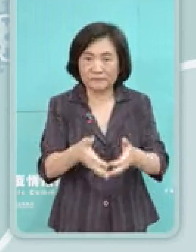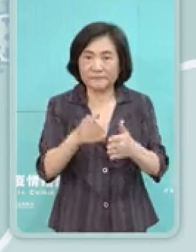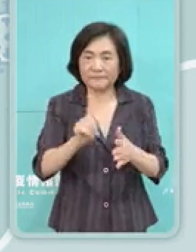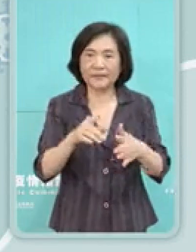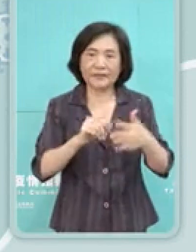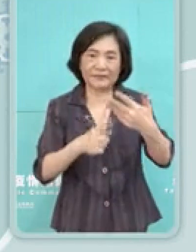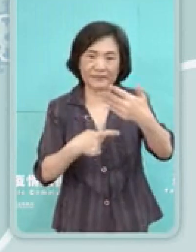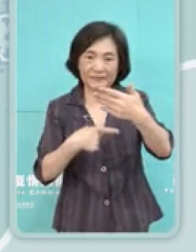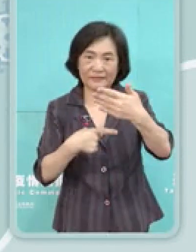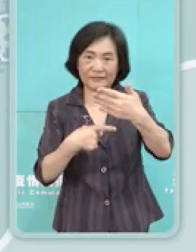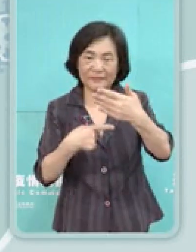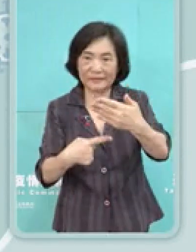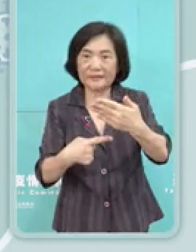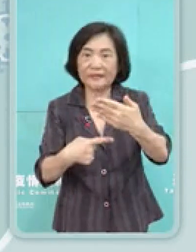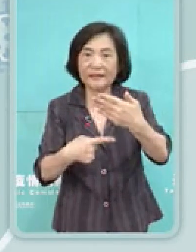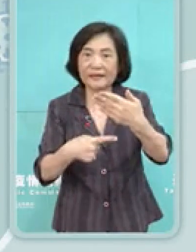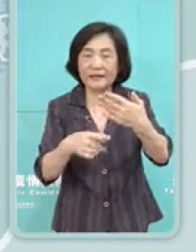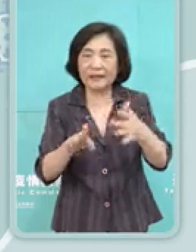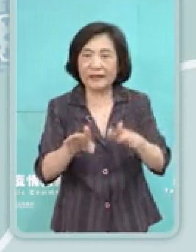9月1号